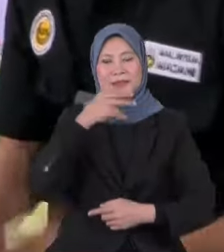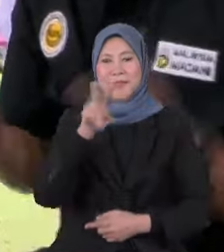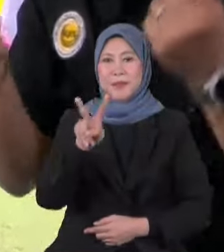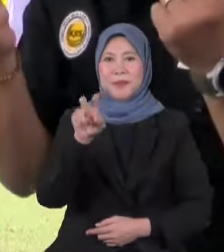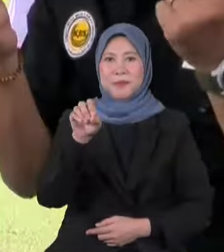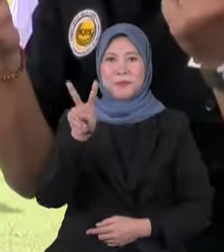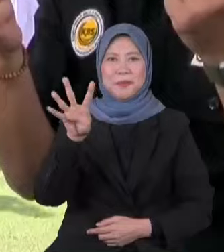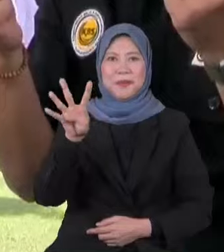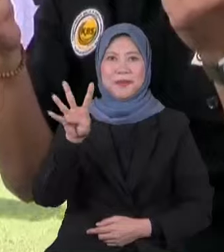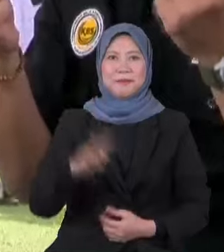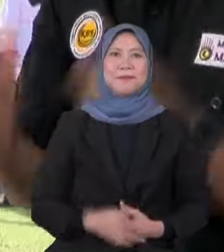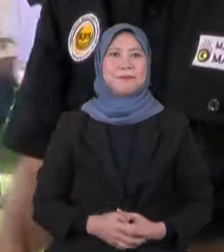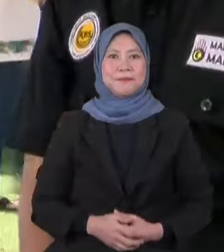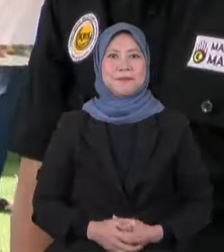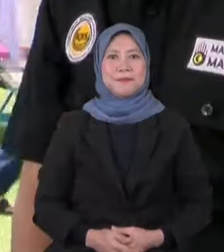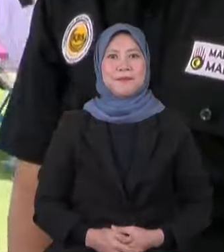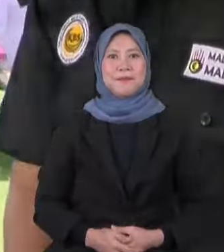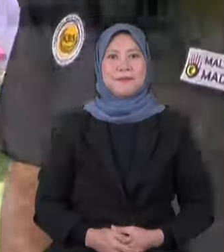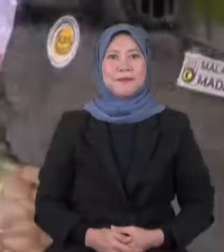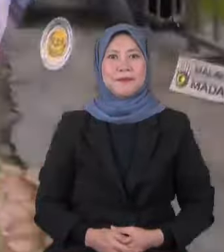2024.